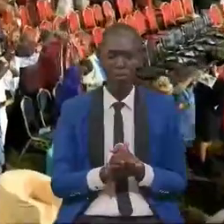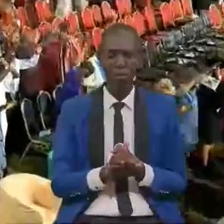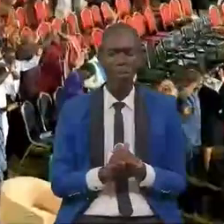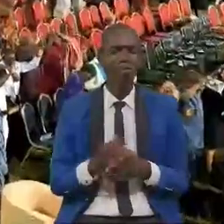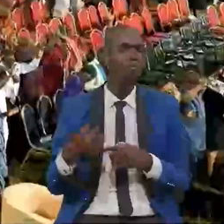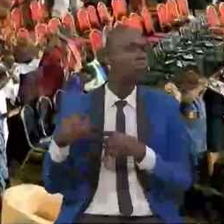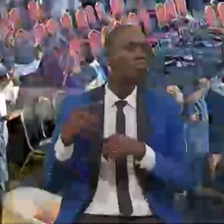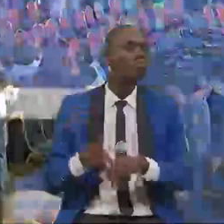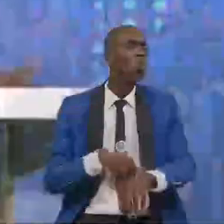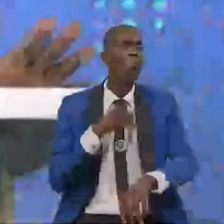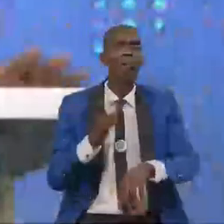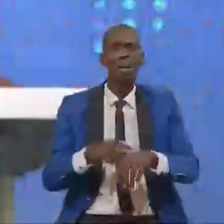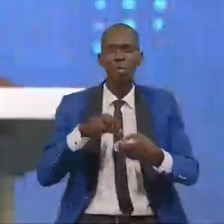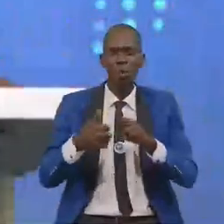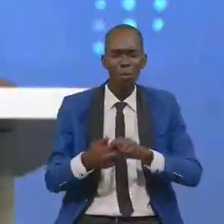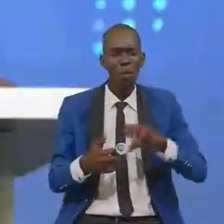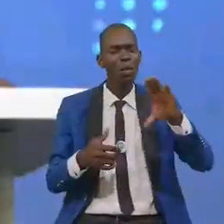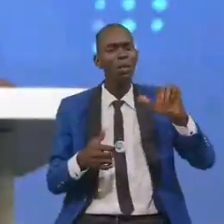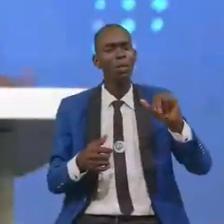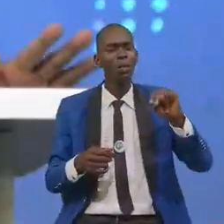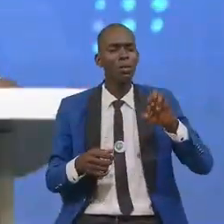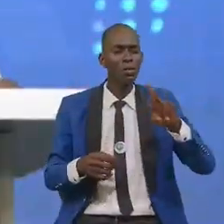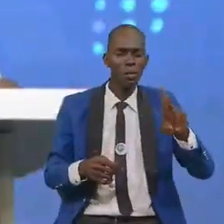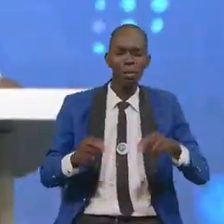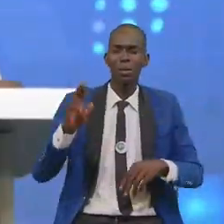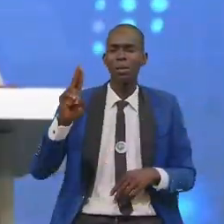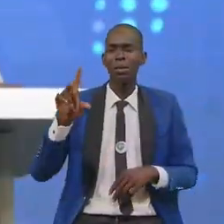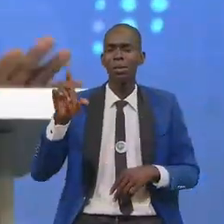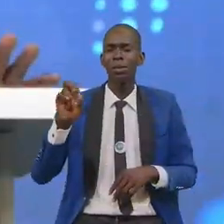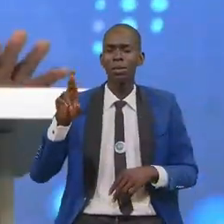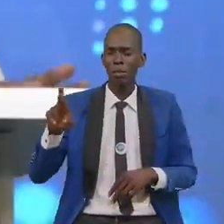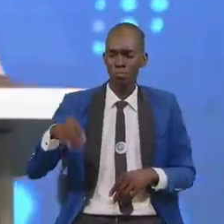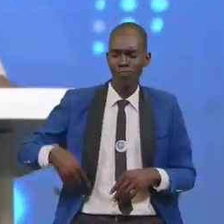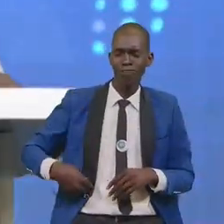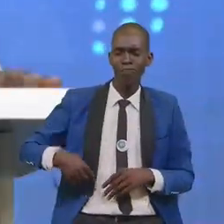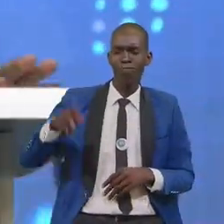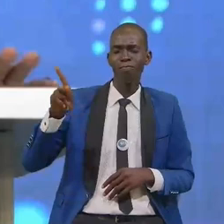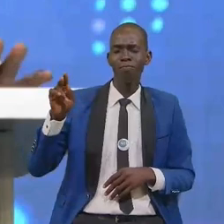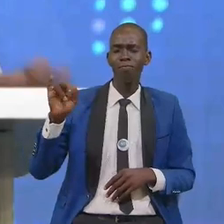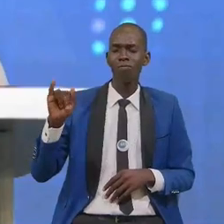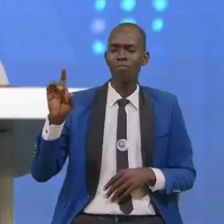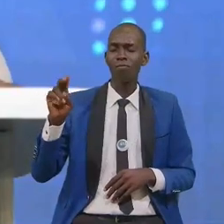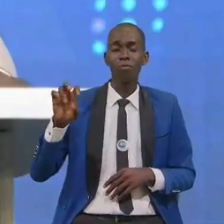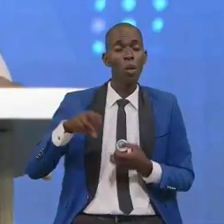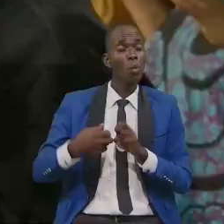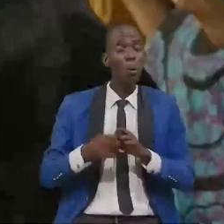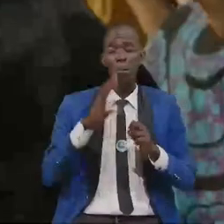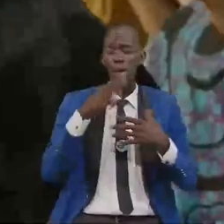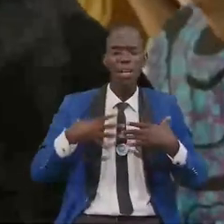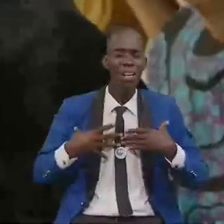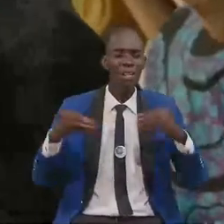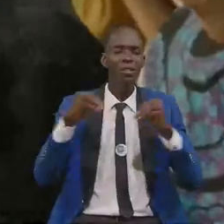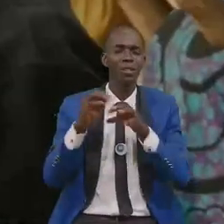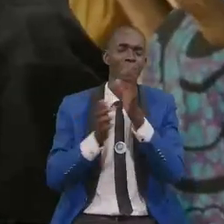langue date quand c'est ulcère problème de reins de foi soit guéri au nom de